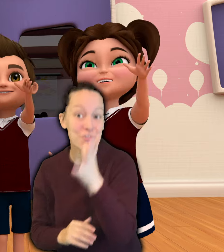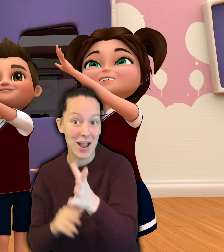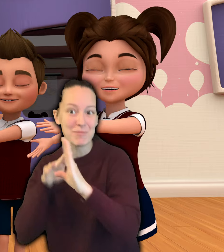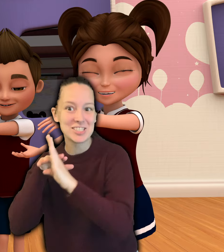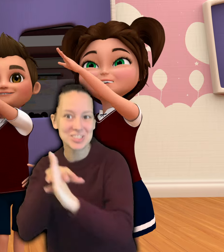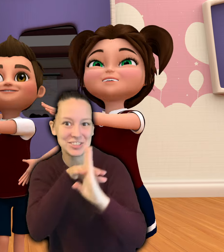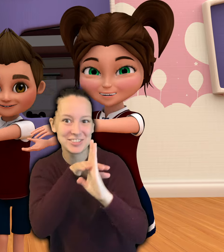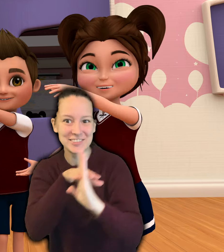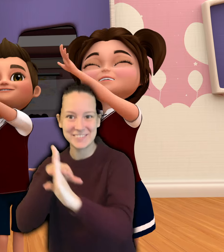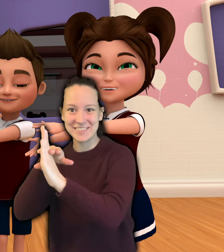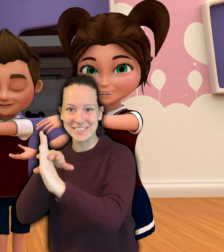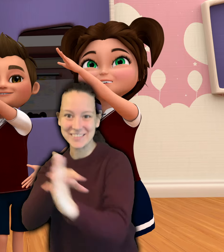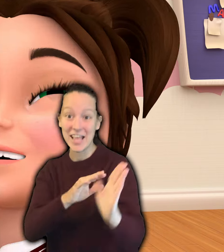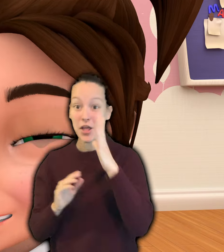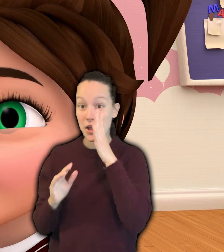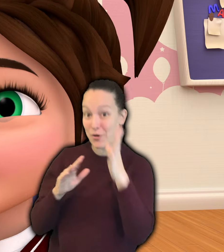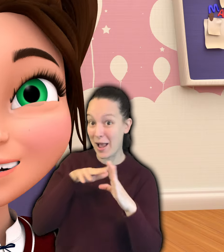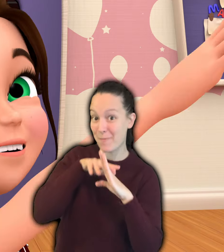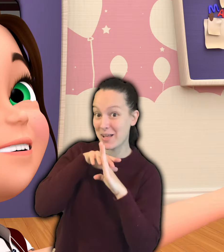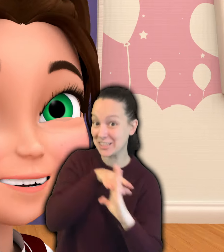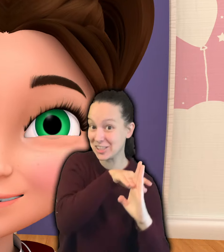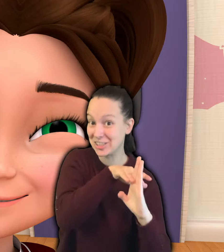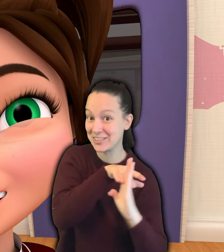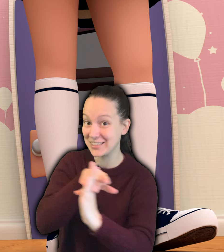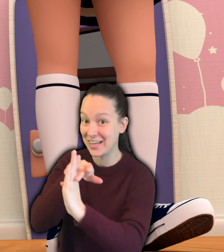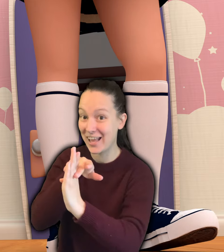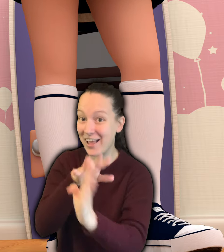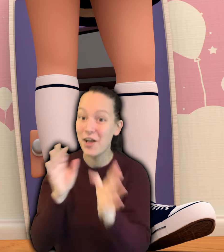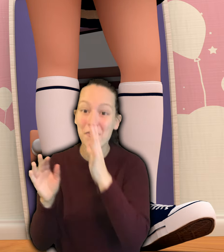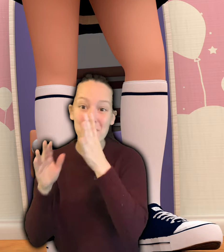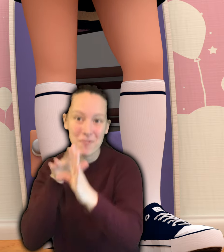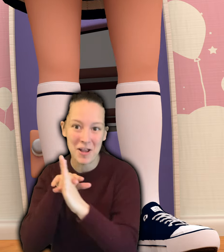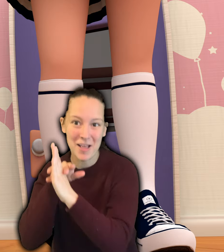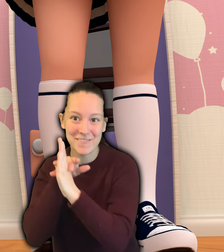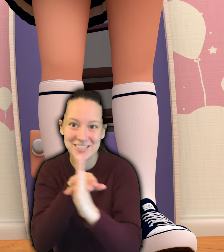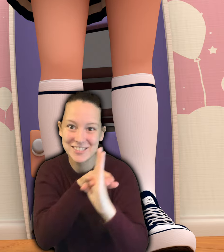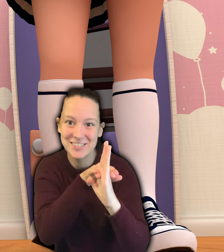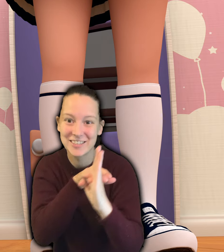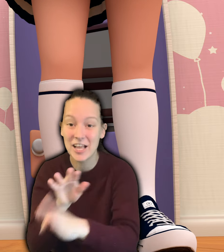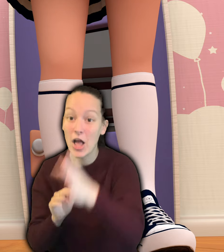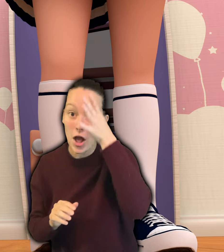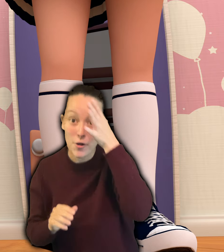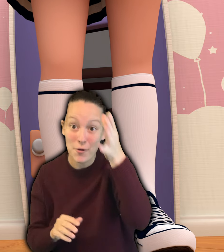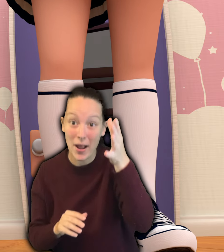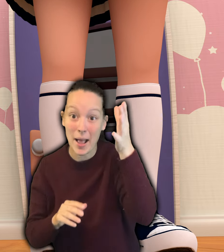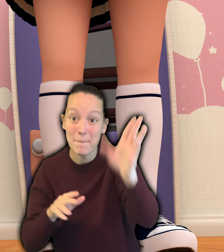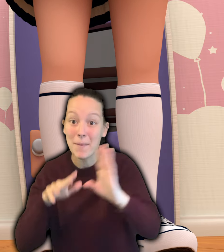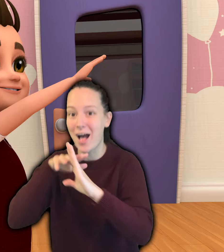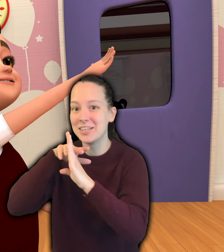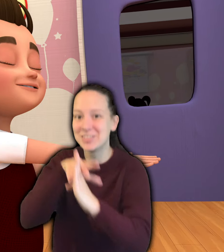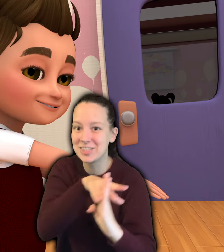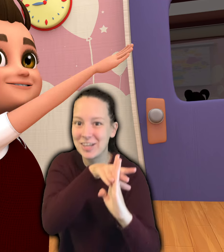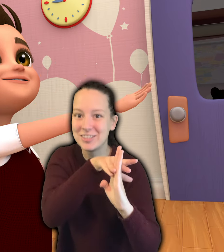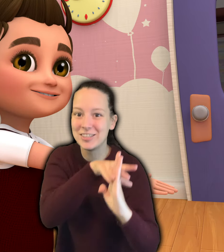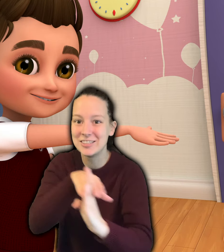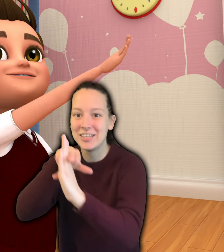バOBZOBZOBZ